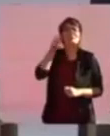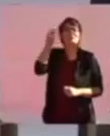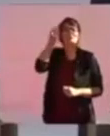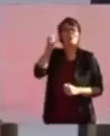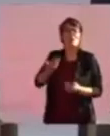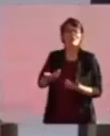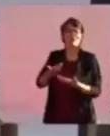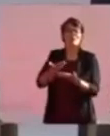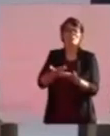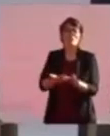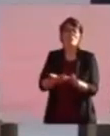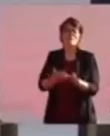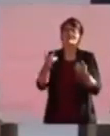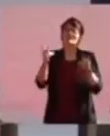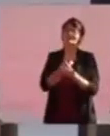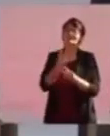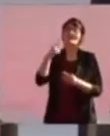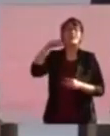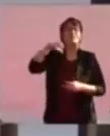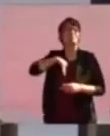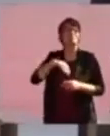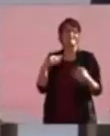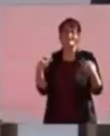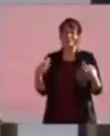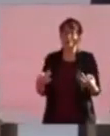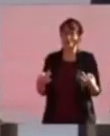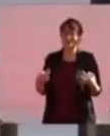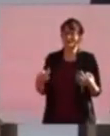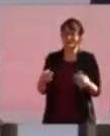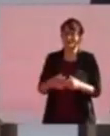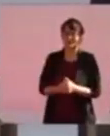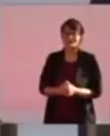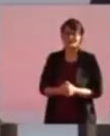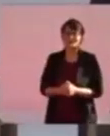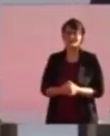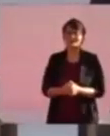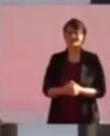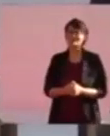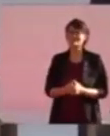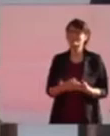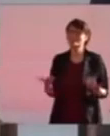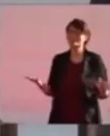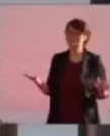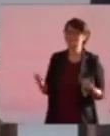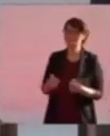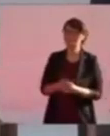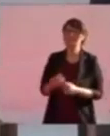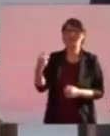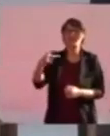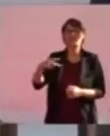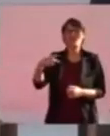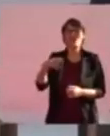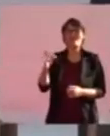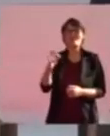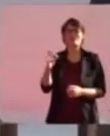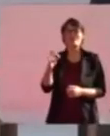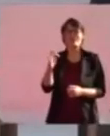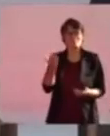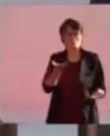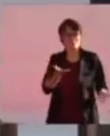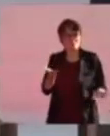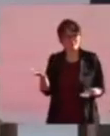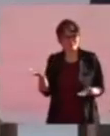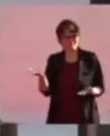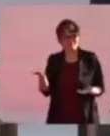piazza per l'appunto sta agendo in maniera responsabile e allora nicoletta filippo nisi si può